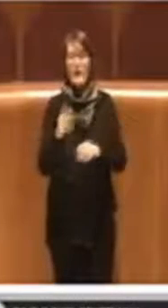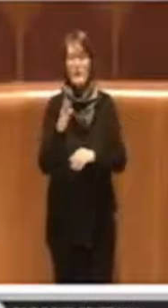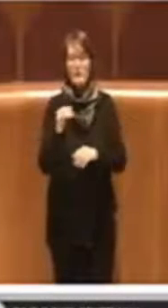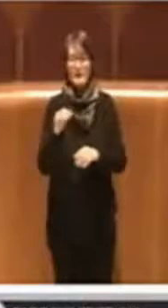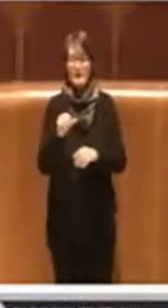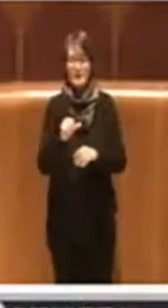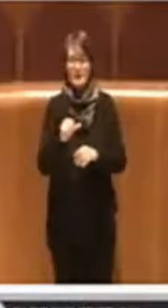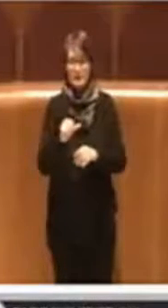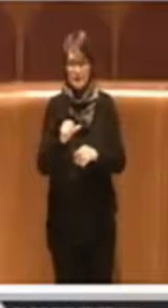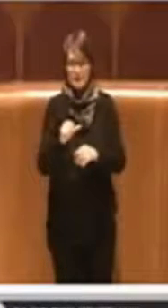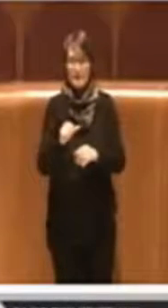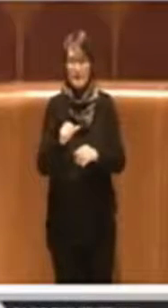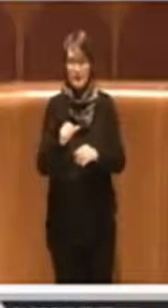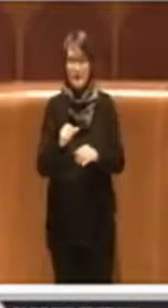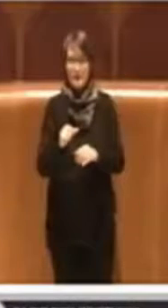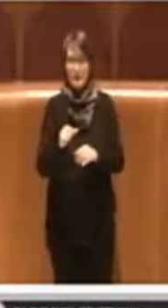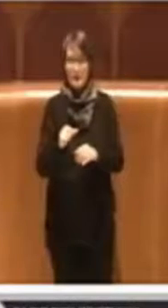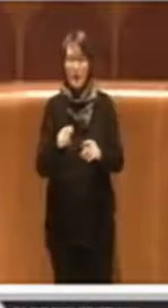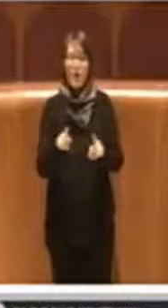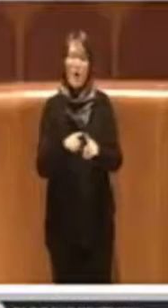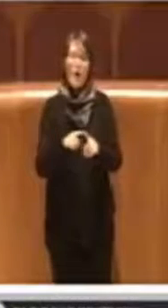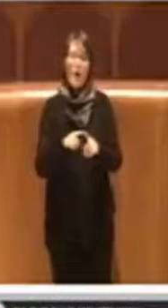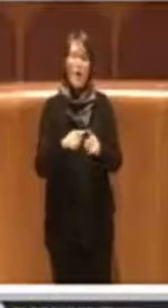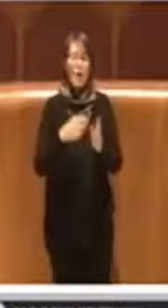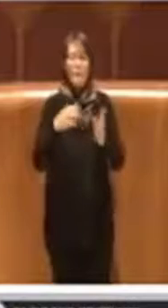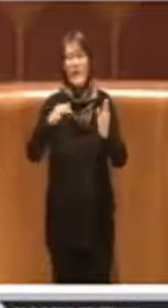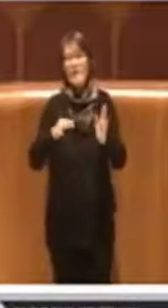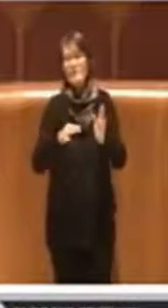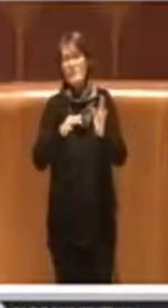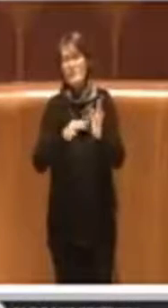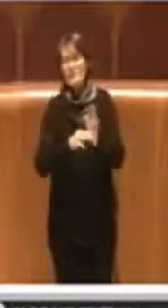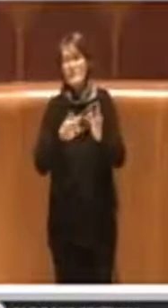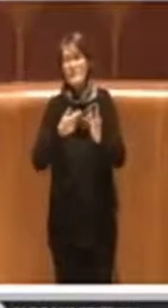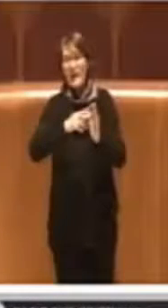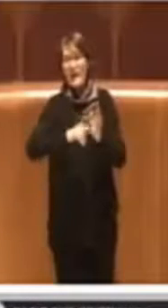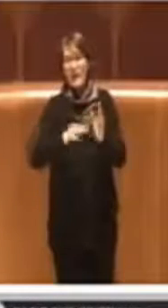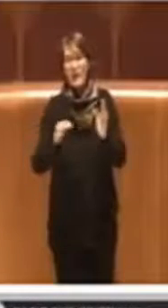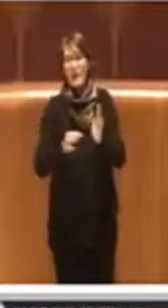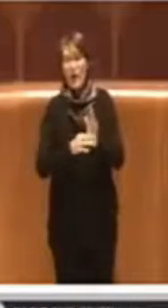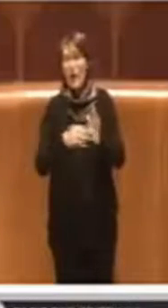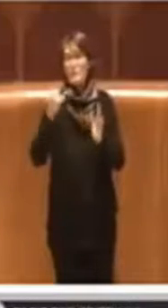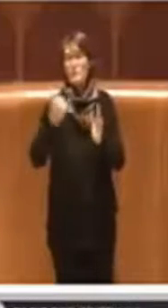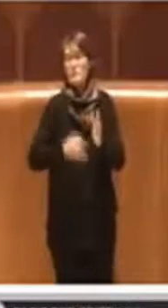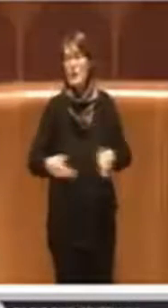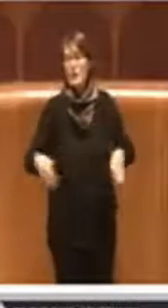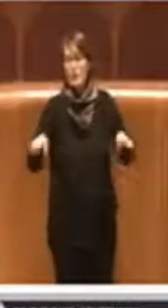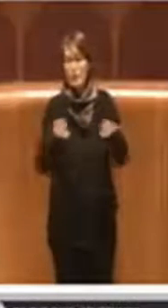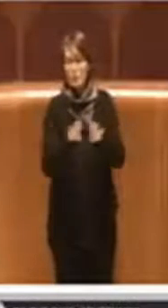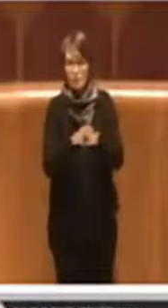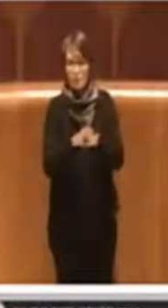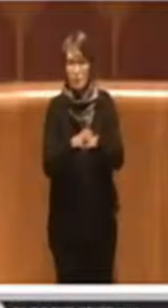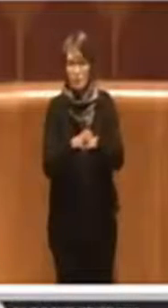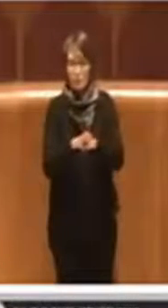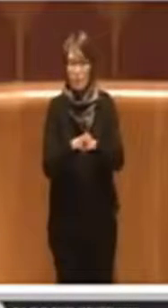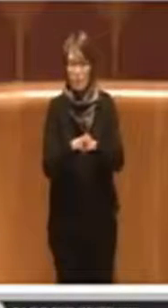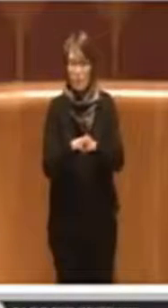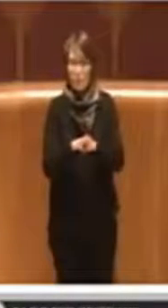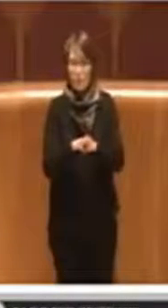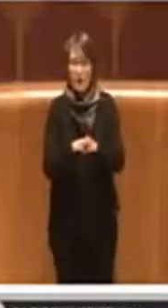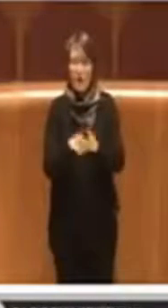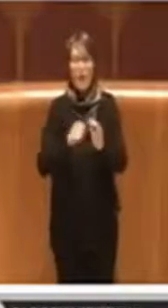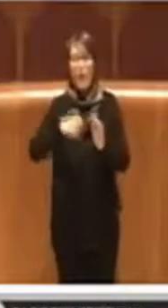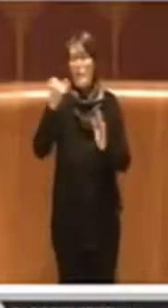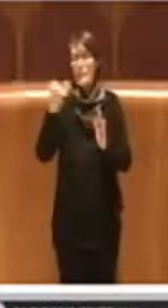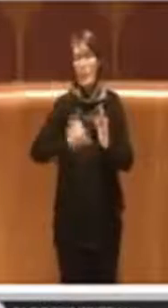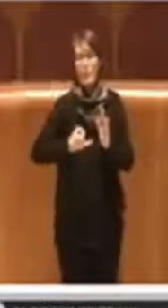quasi come diciamo una norma di chiusura di tutto ciò che è regolamentato per le sedute, e viene inserito appunto come